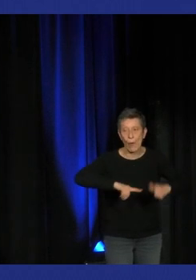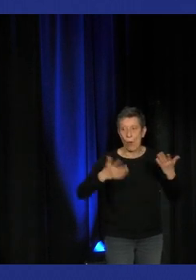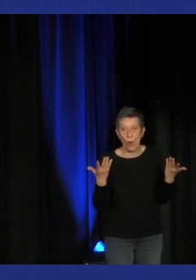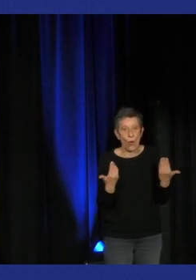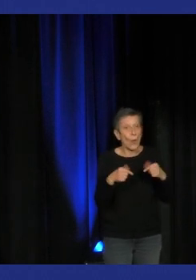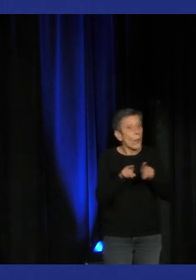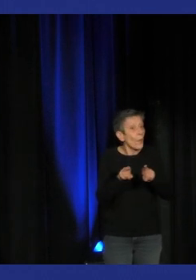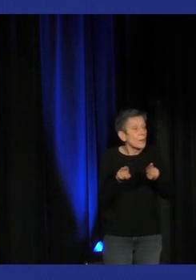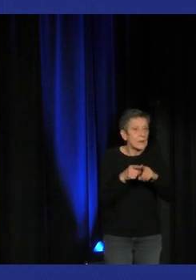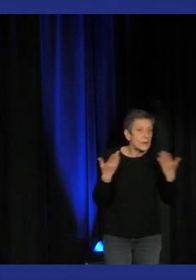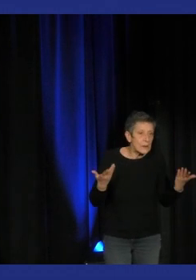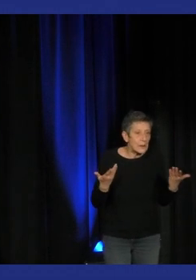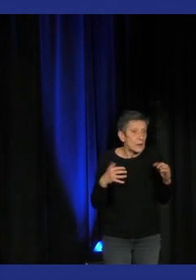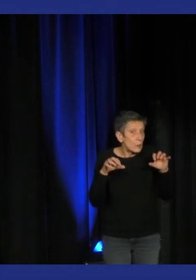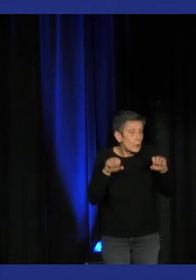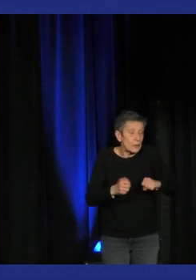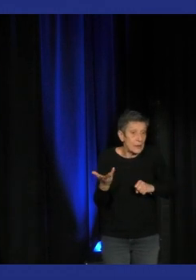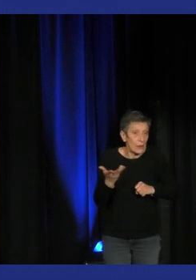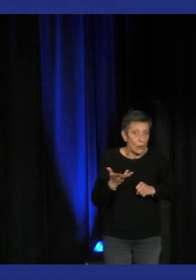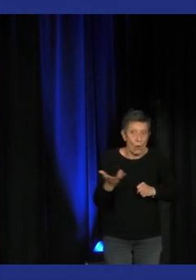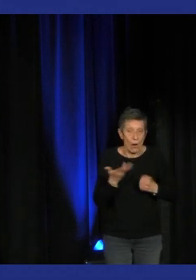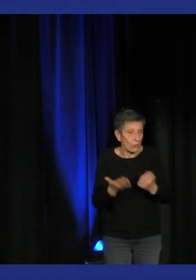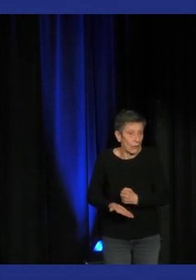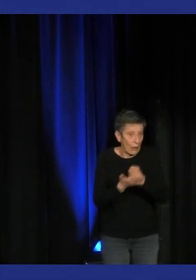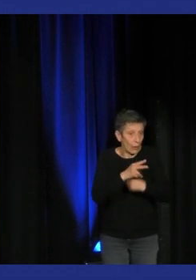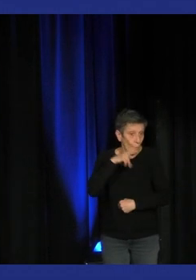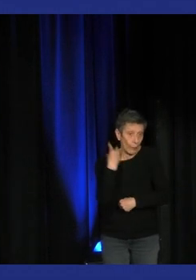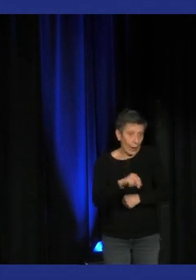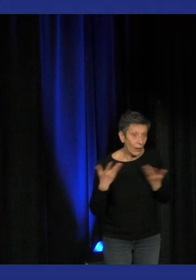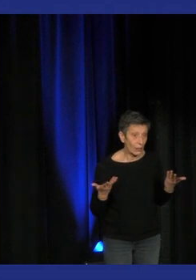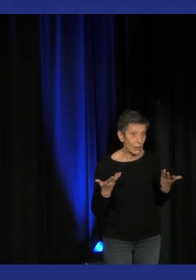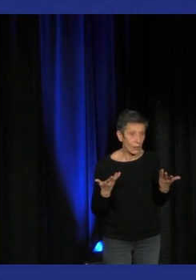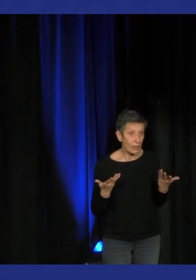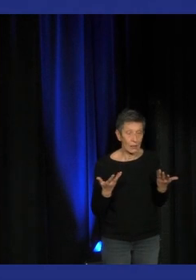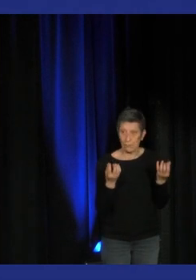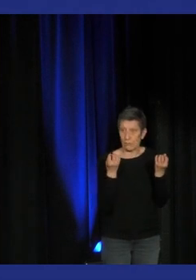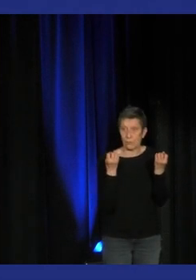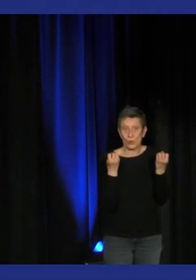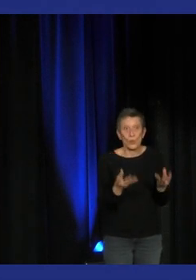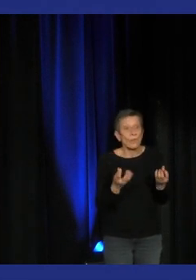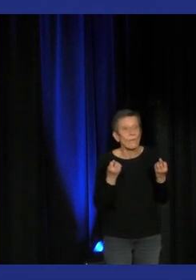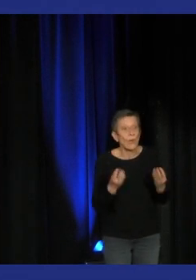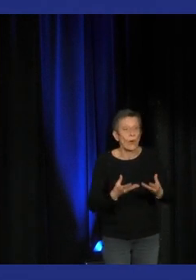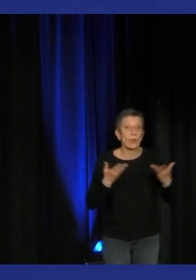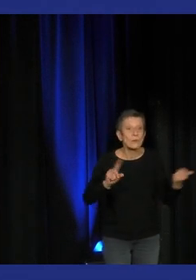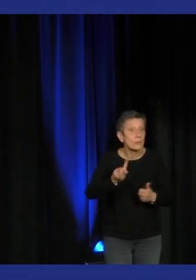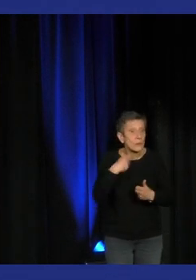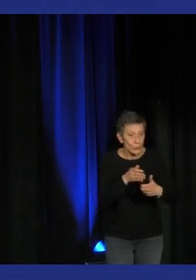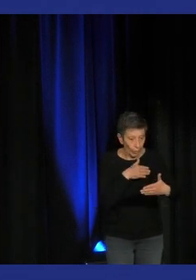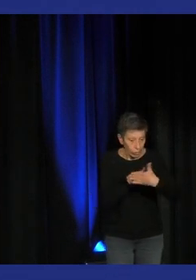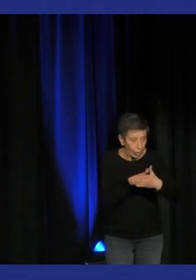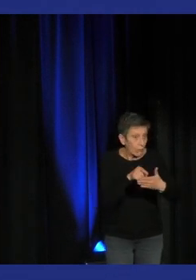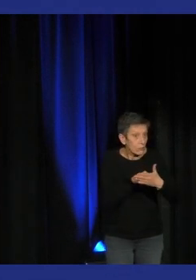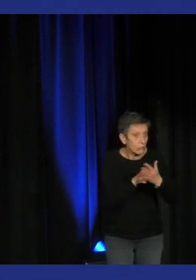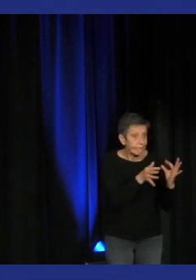possibilité de pouvoir recevoir de l'aide aussi et des aides humaines qui sont souvent rendues nécessaires d'ailleurs par